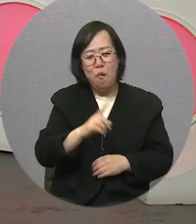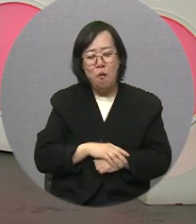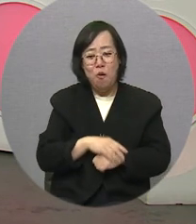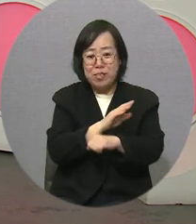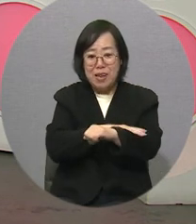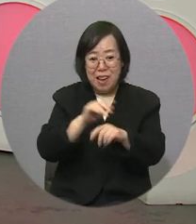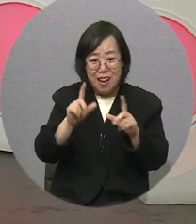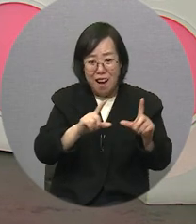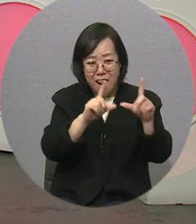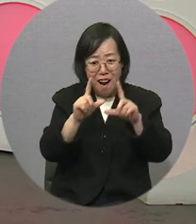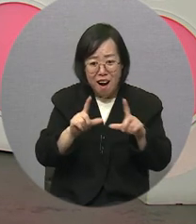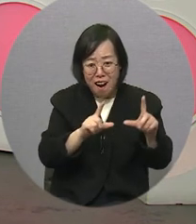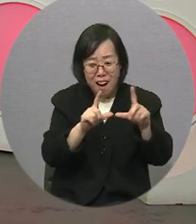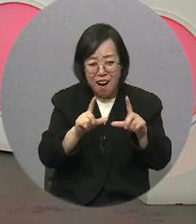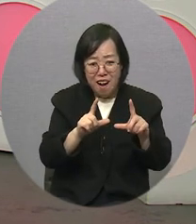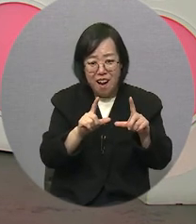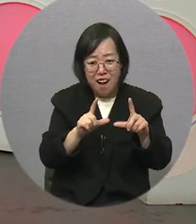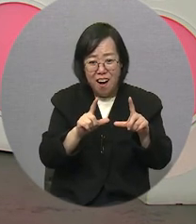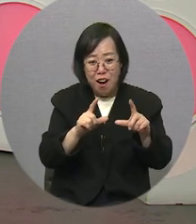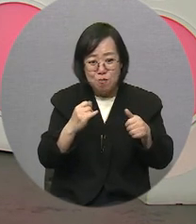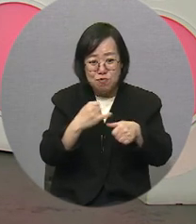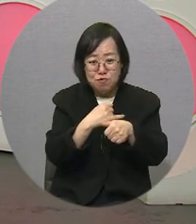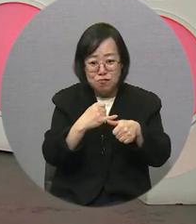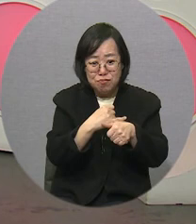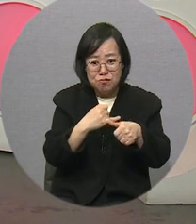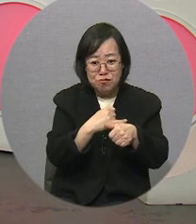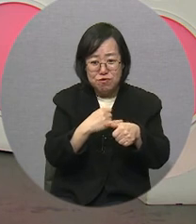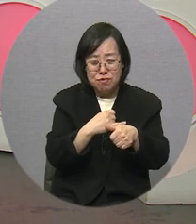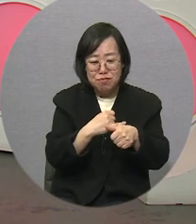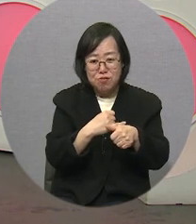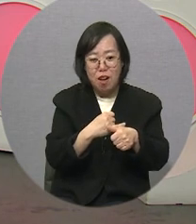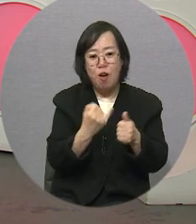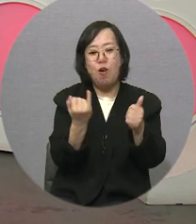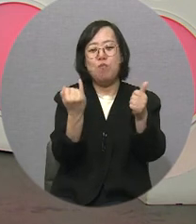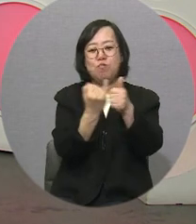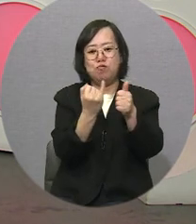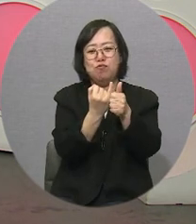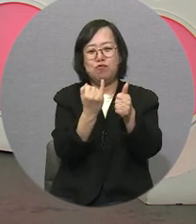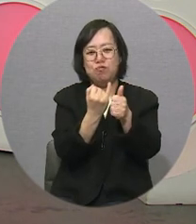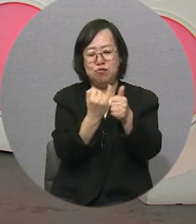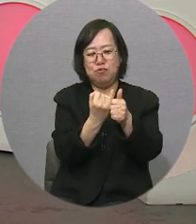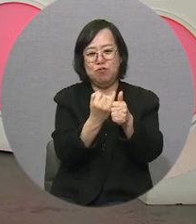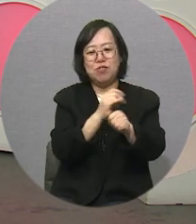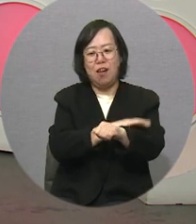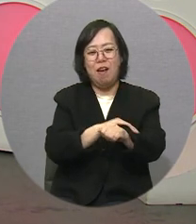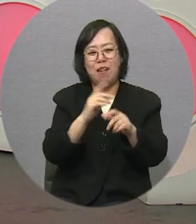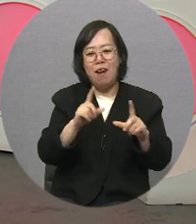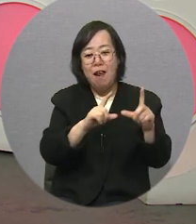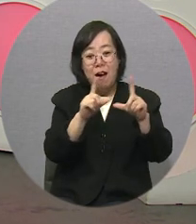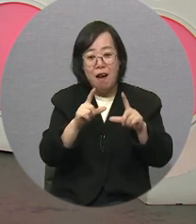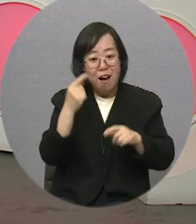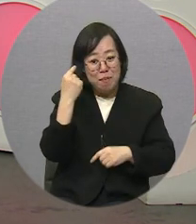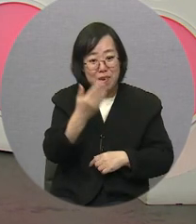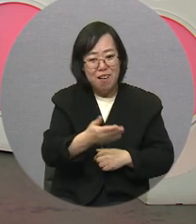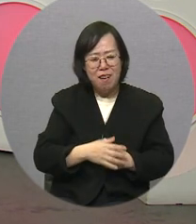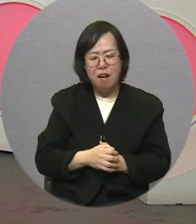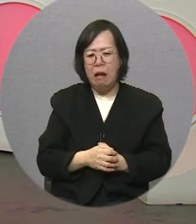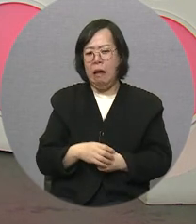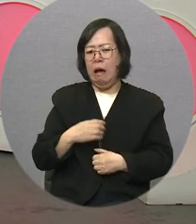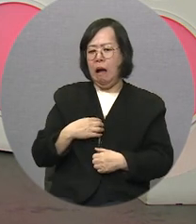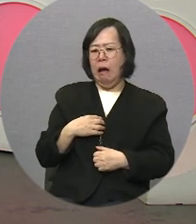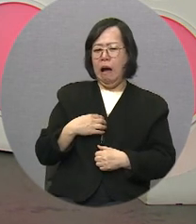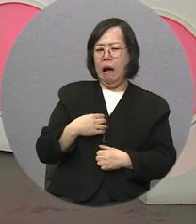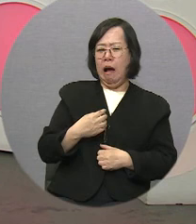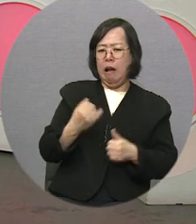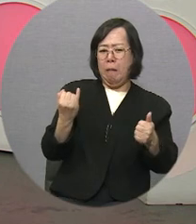묻자 아 선배께서요 저한테 이렇게 말씀을 하시는 거예요. 야야 진짜 둘이 사는 게